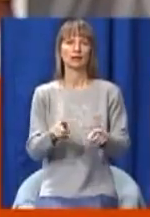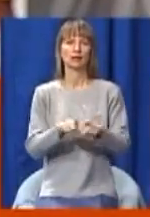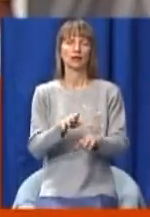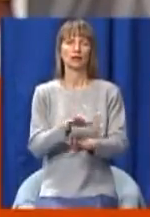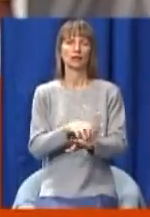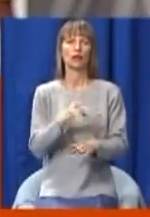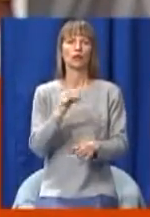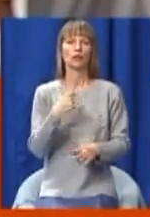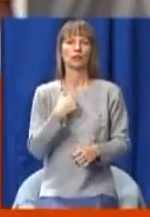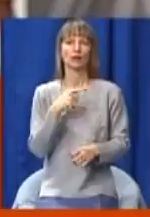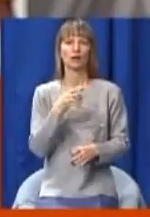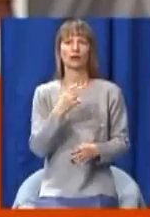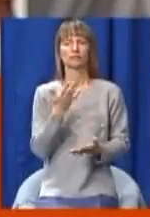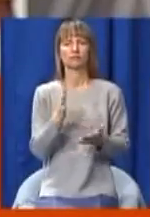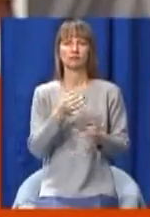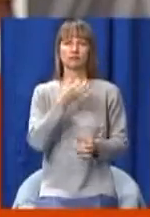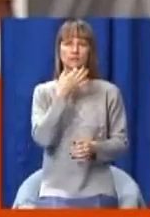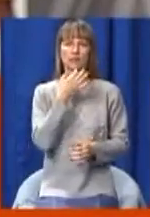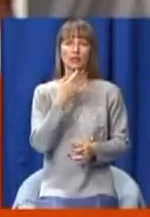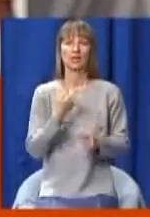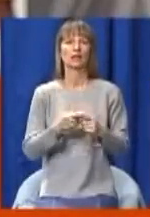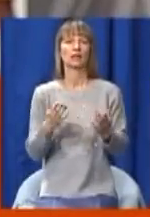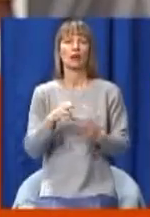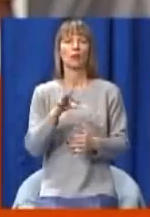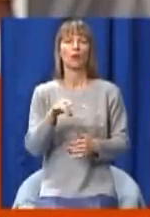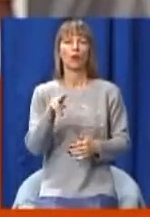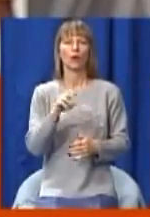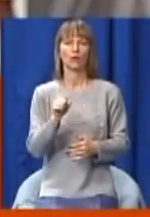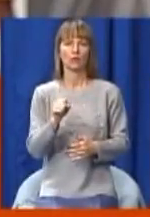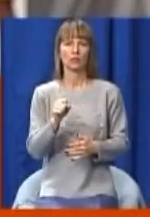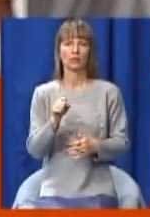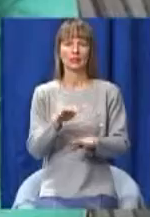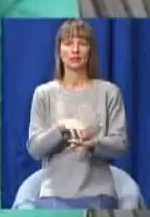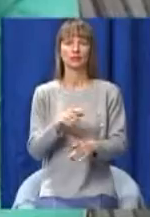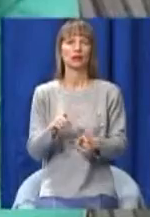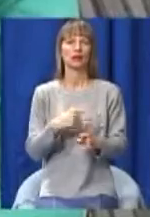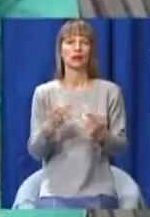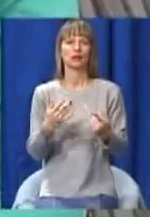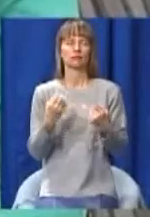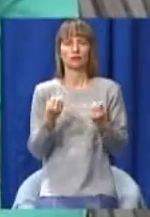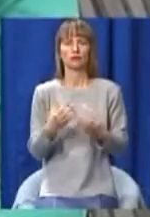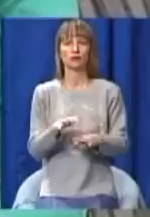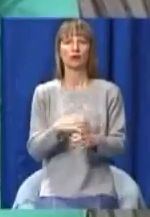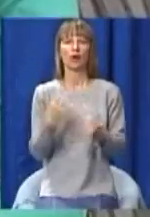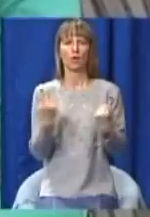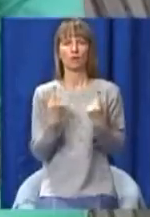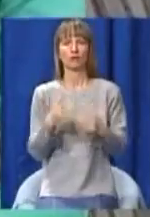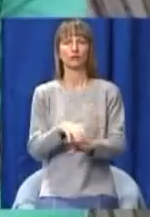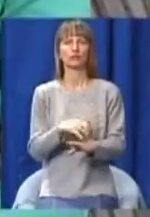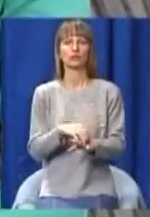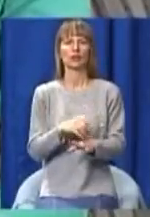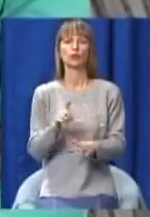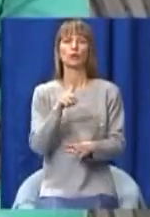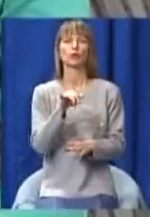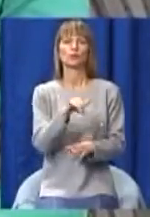кішка, але мені вона не дуже полюбляється. Це якась породиста кішка, власне, без хвоста, чи проста кицька? Це проста кицька. А що в